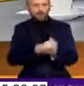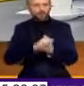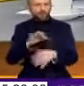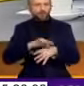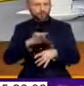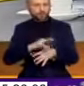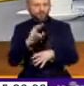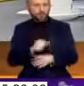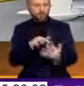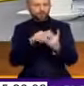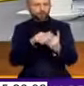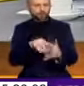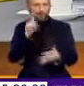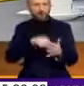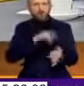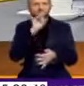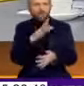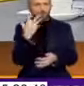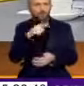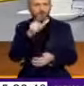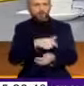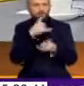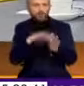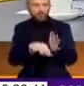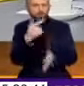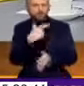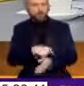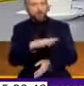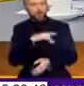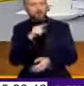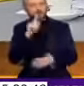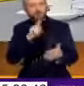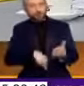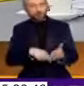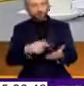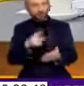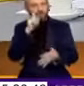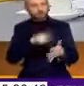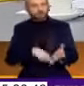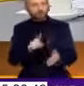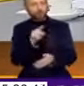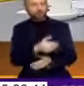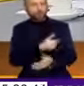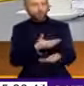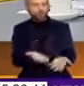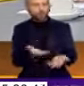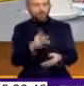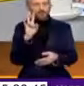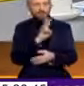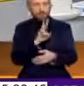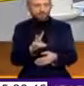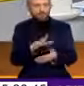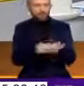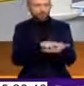на воюючий атеїзм. Коли людина не могла вибрати собі, бути їй віруючою, вірити, що вона хоче. Церкви